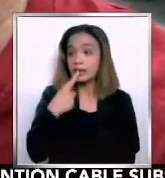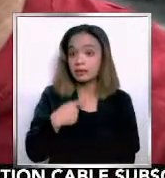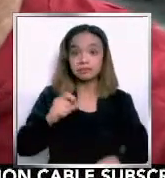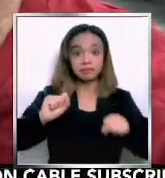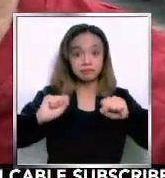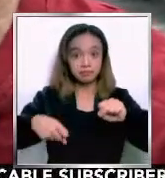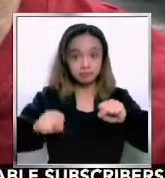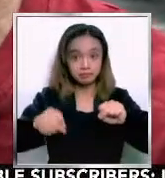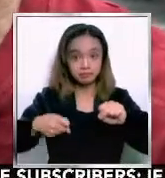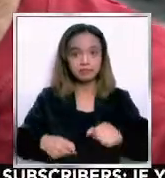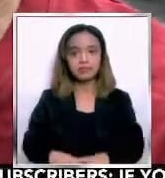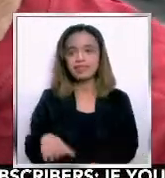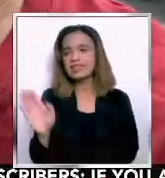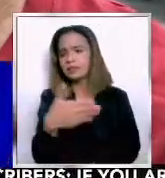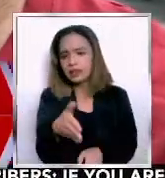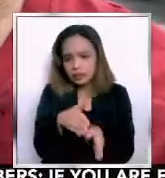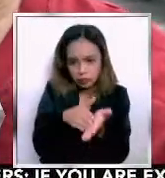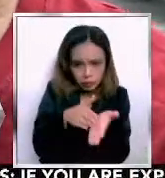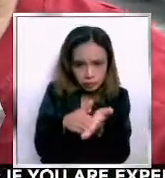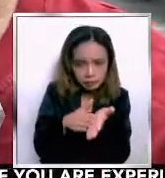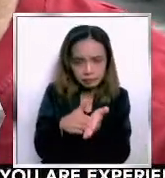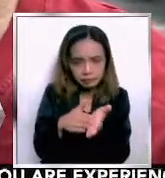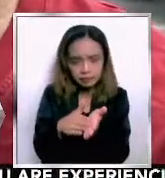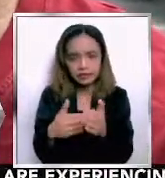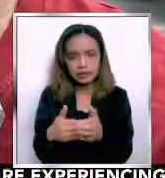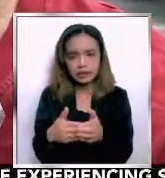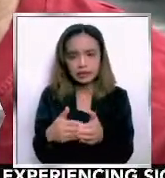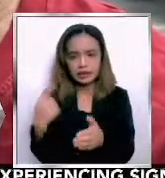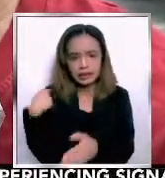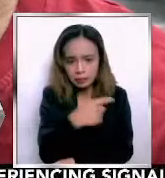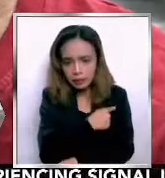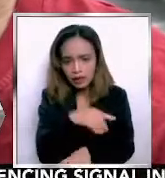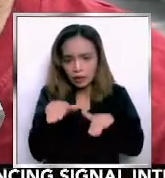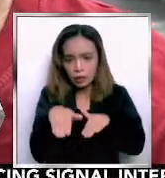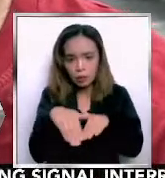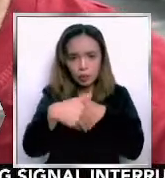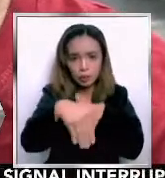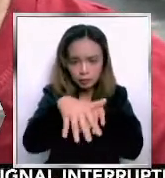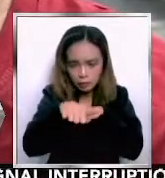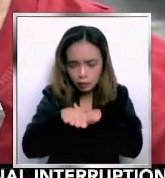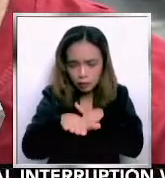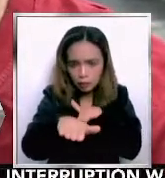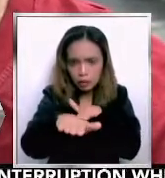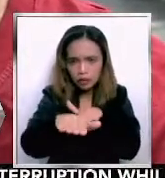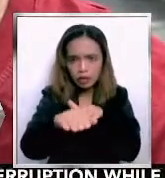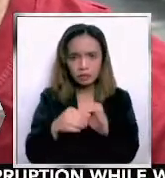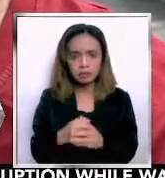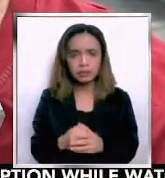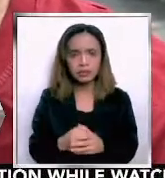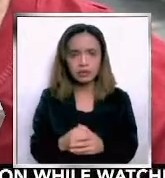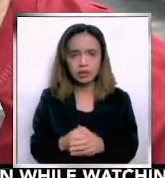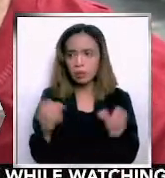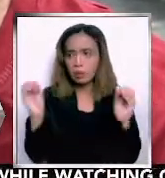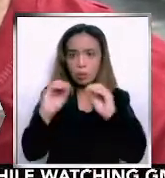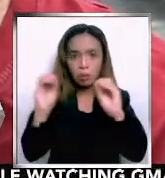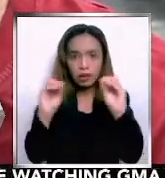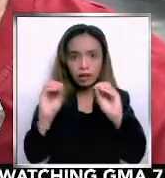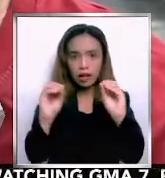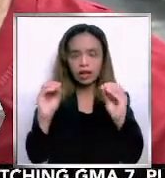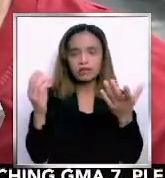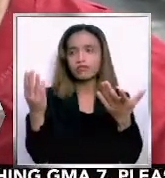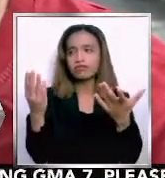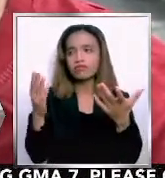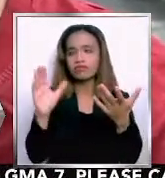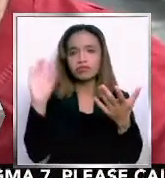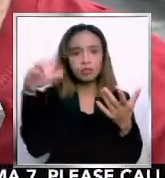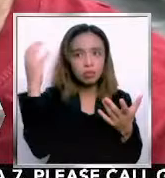tabi ka boss, convoy kami, sabing ganon. Wala naman pong alarma, wala pong mga wangwang sir,